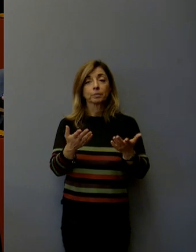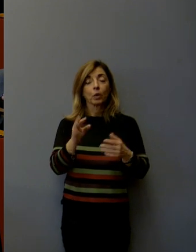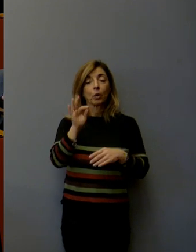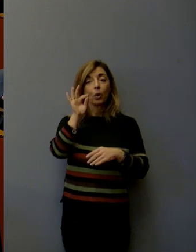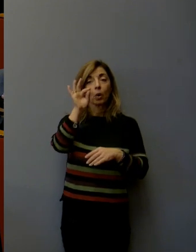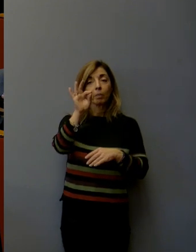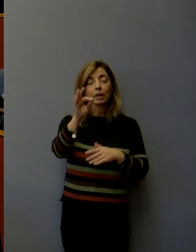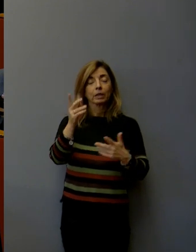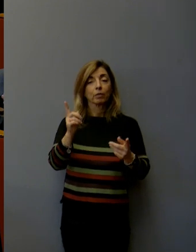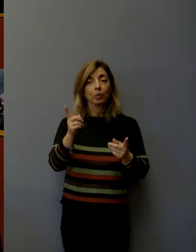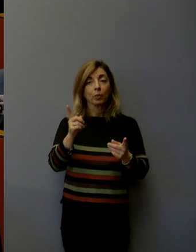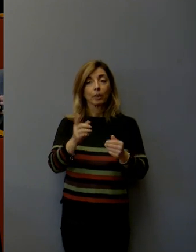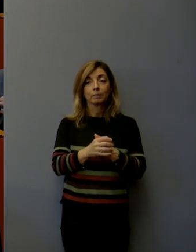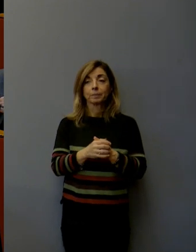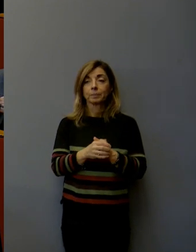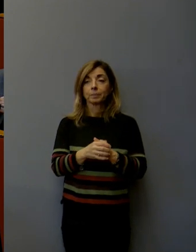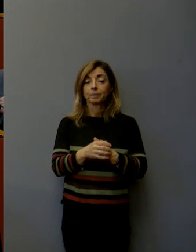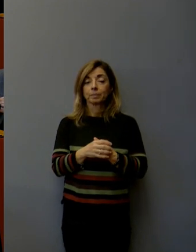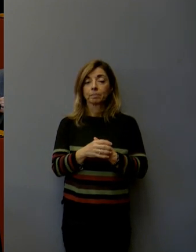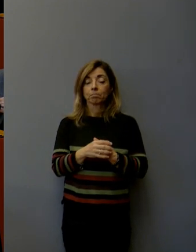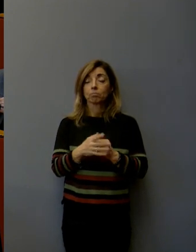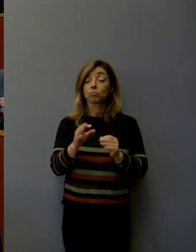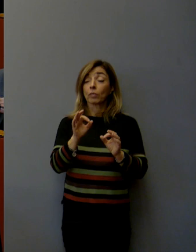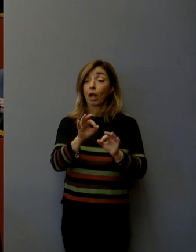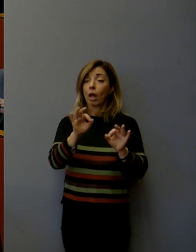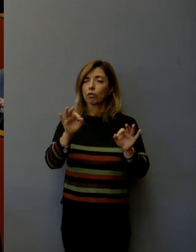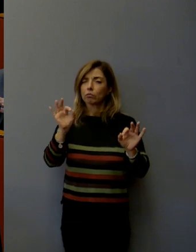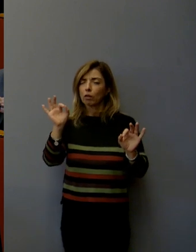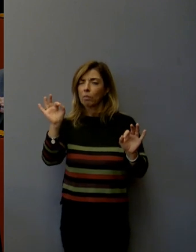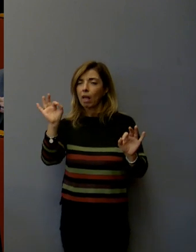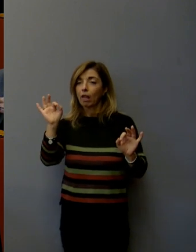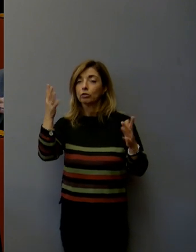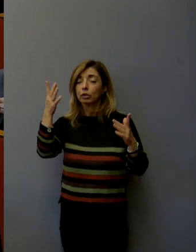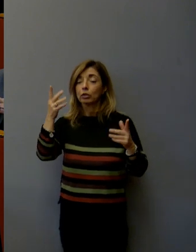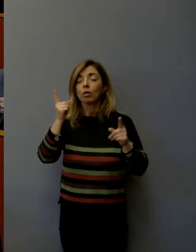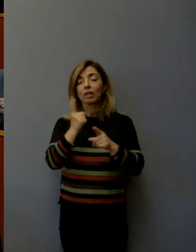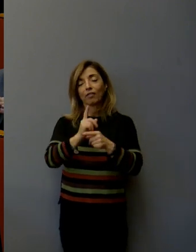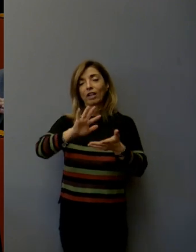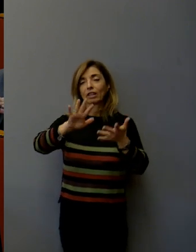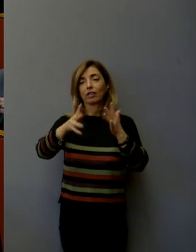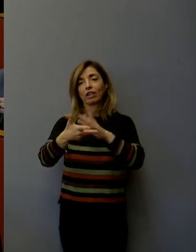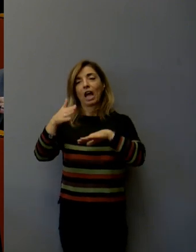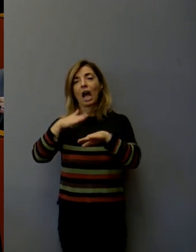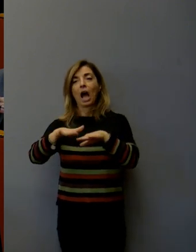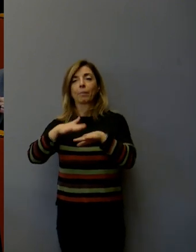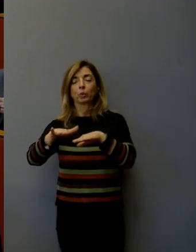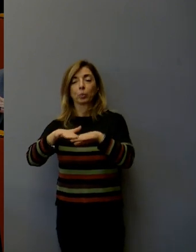certe come dire eccezionalità una una consuetudine quindi aprire lo